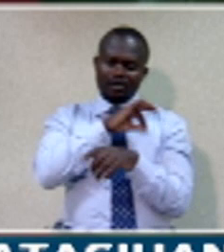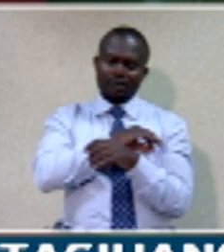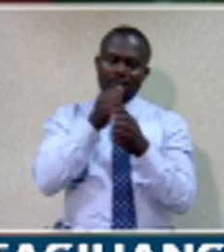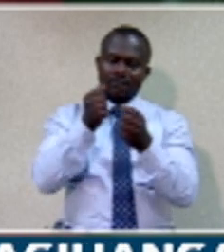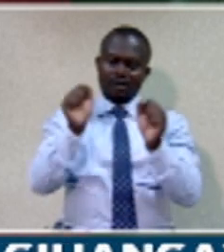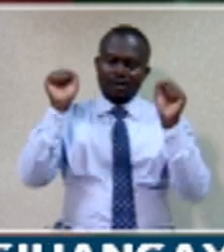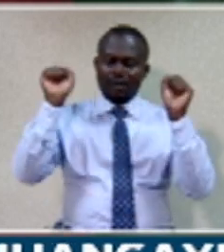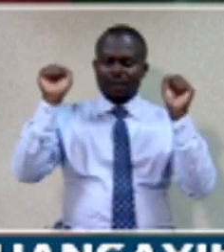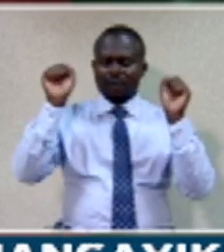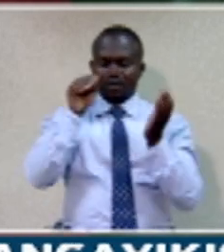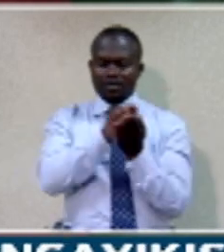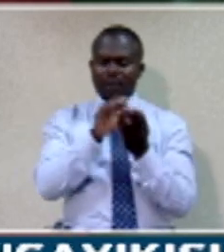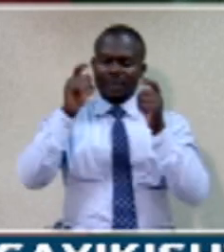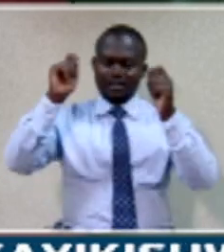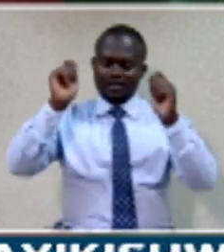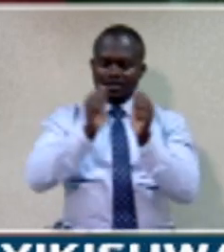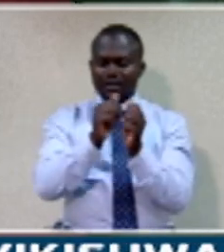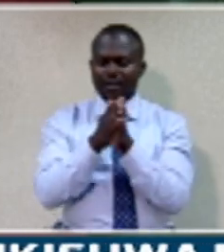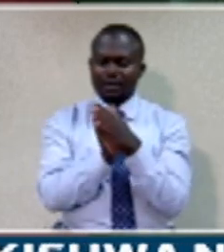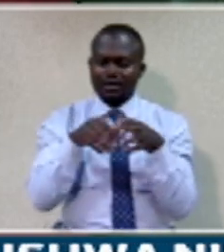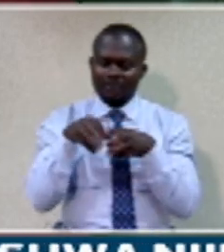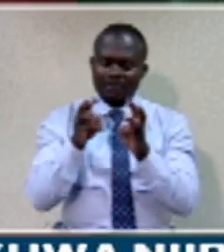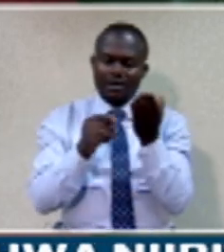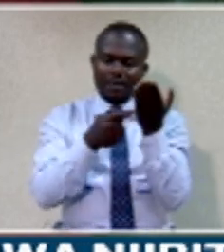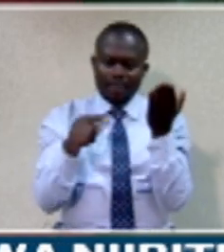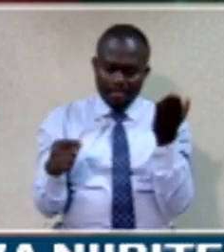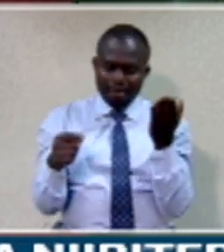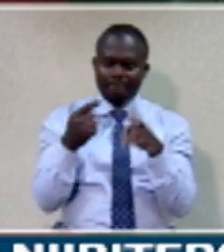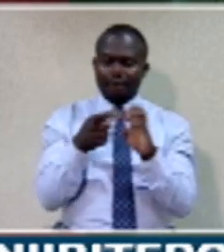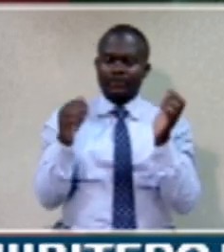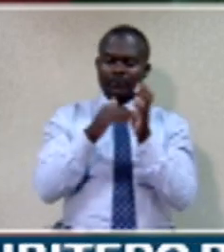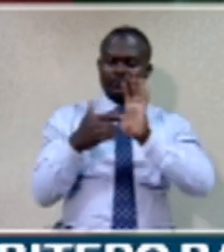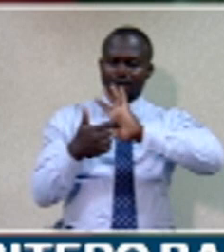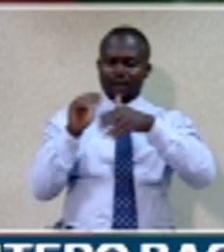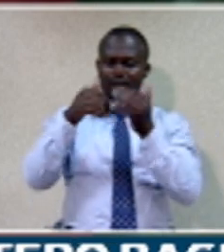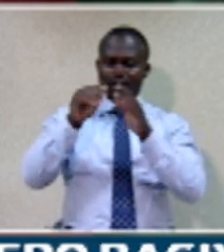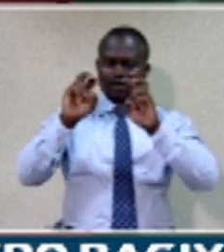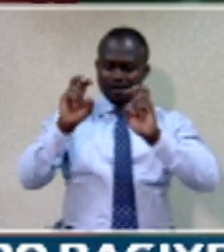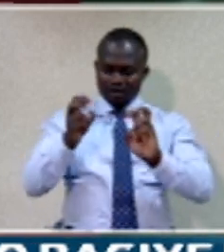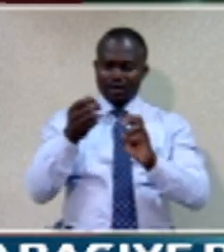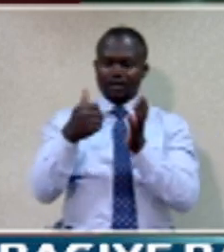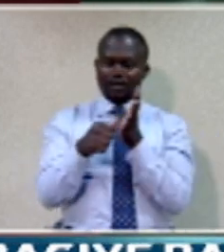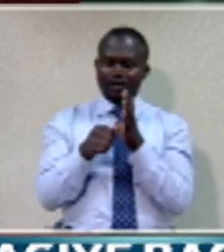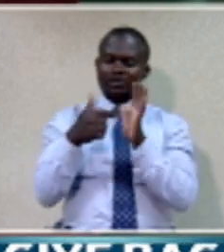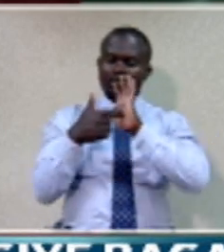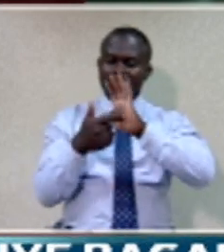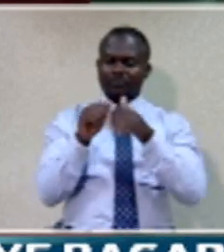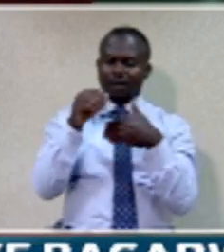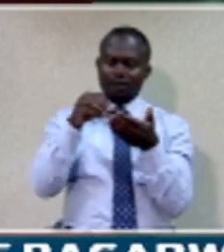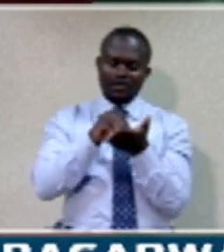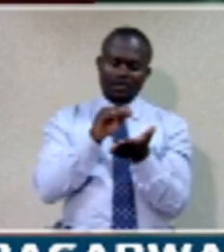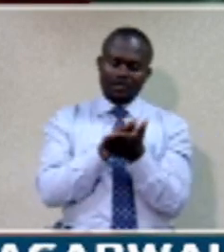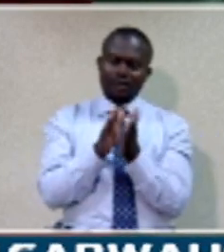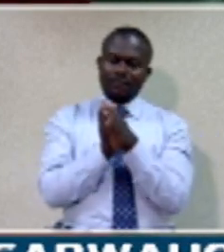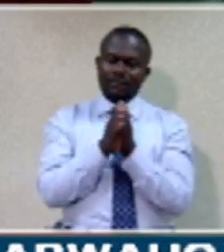z'abarokotse bwo kubika ubuhamya n'andi mateka mu buryo bw'ikoranabuhanga. Icyakora ikagaragaza ko hakiri ikibazo cy'ibimenyetso n'inyandiko